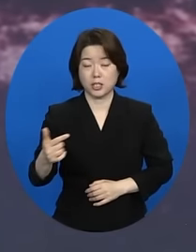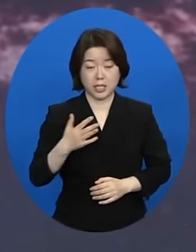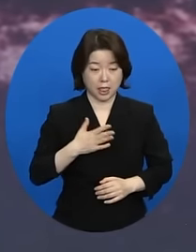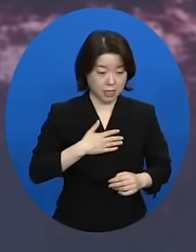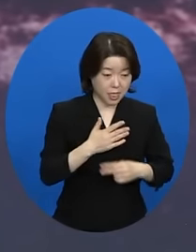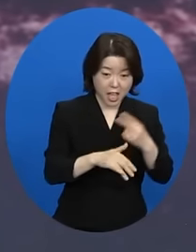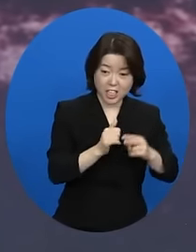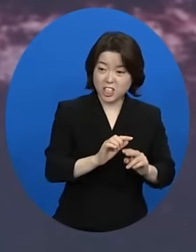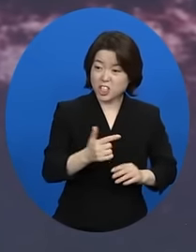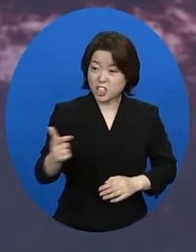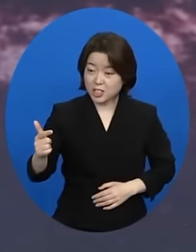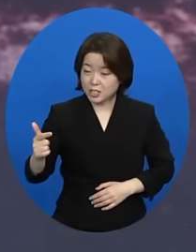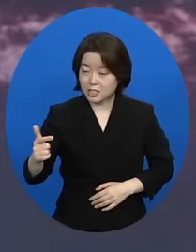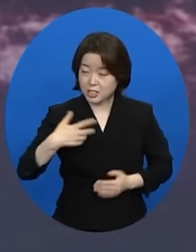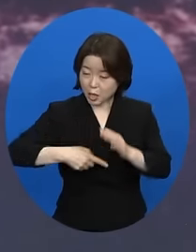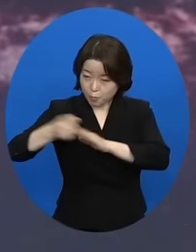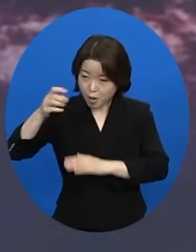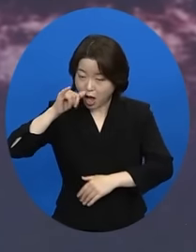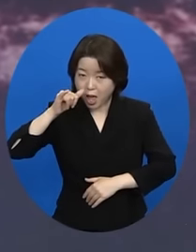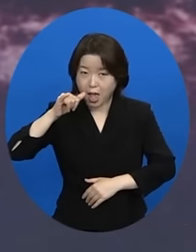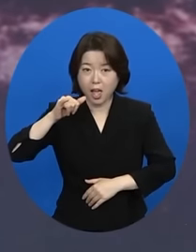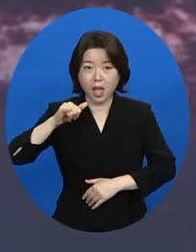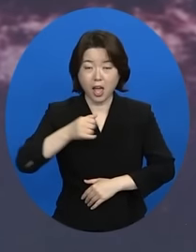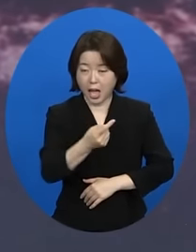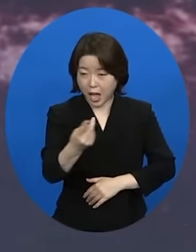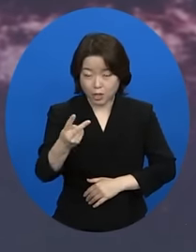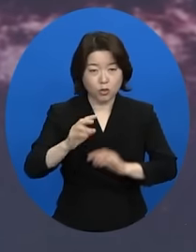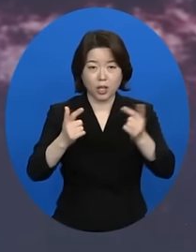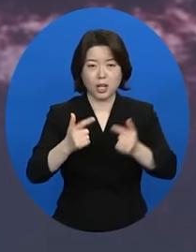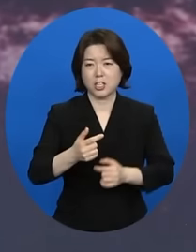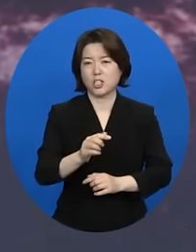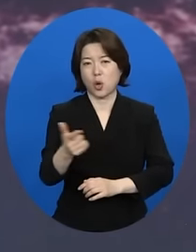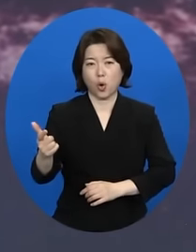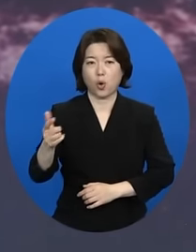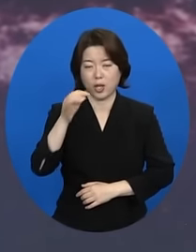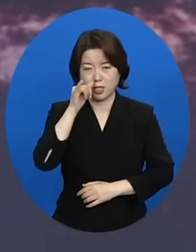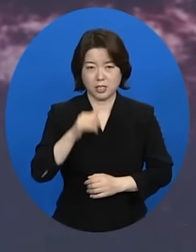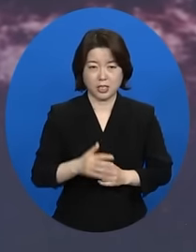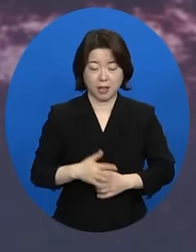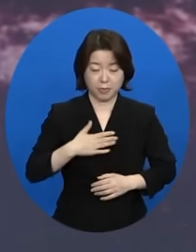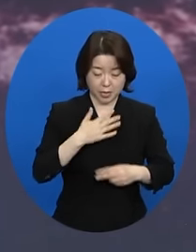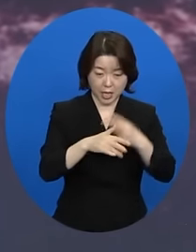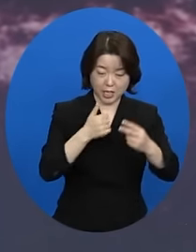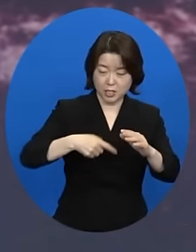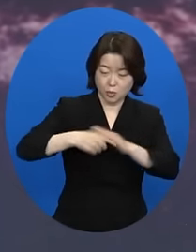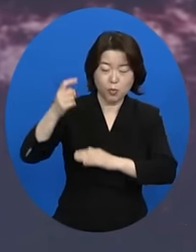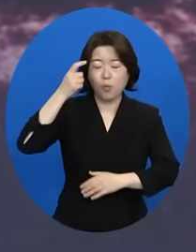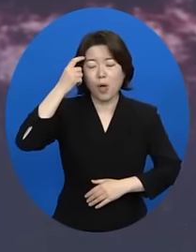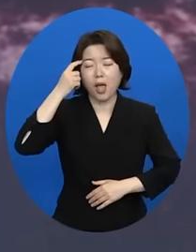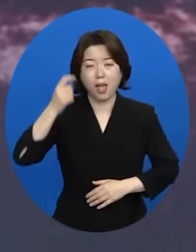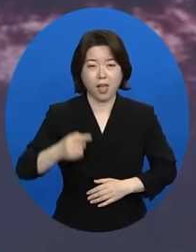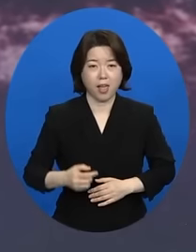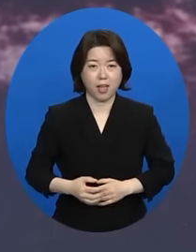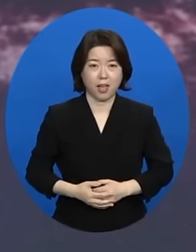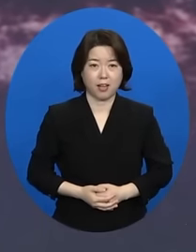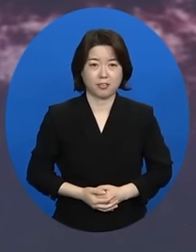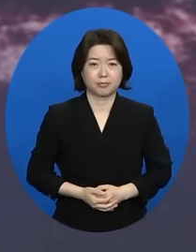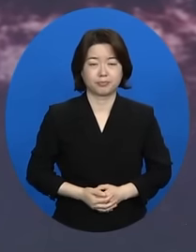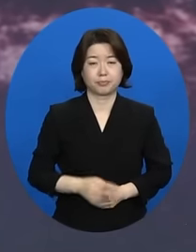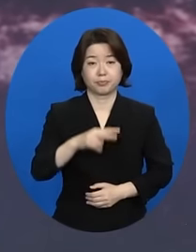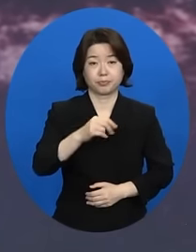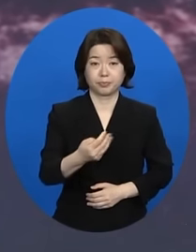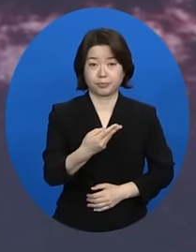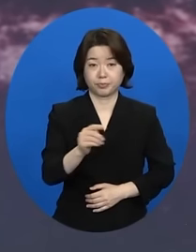신들을 훔쳐갔지. 한두 가지가 아니에요. 여러 개였습니다. 내 신들을 왜 도둑질했냐 이겁니다. 여러분 이